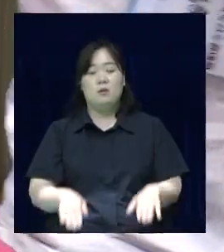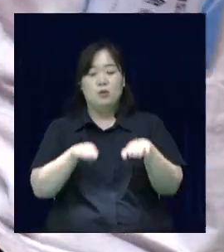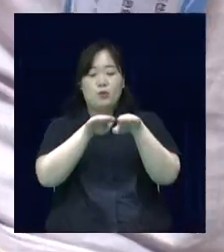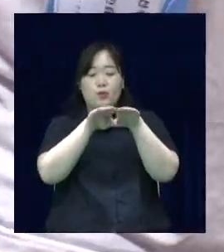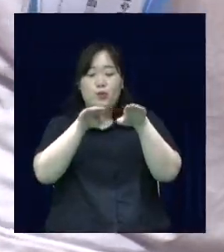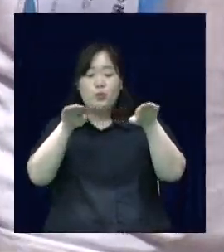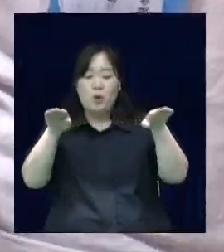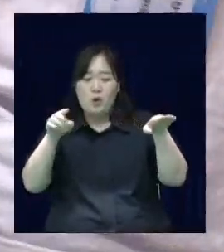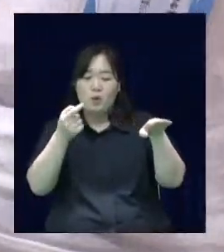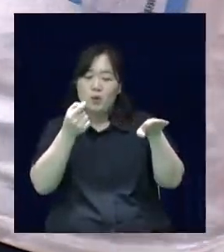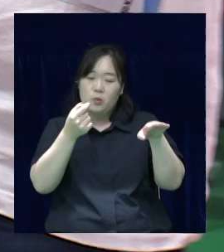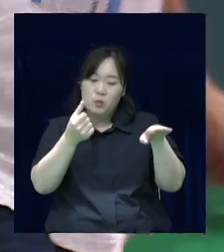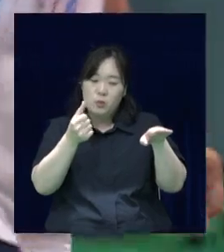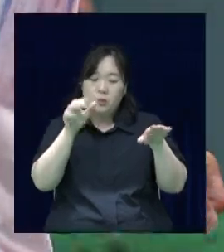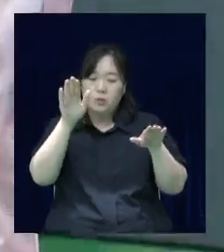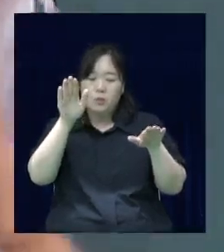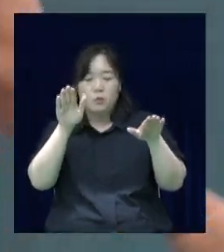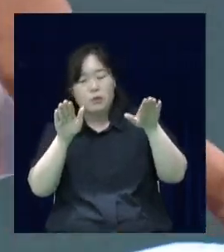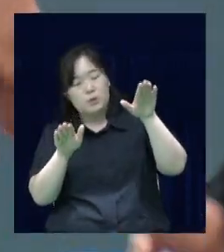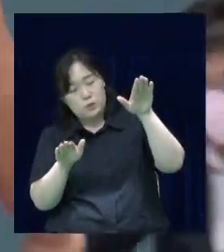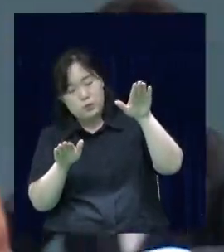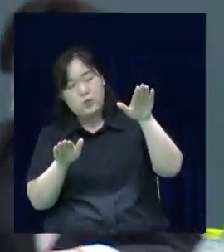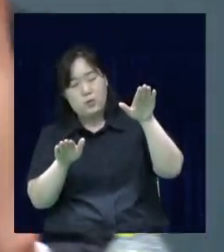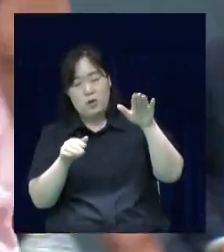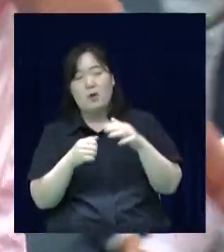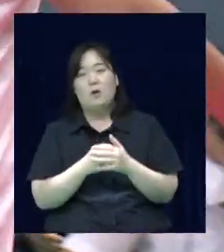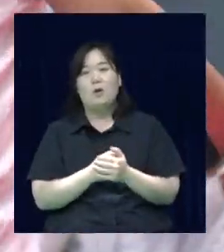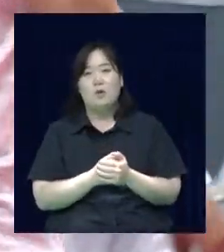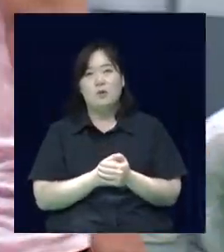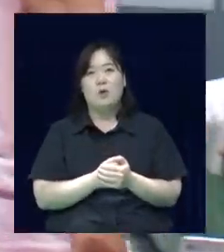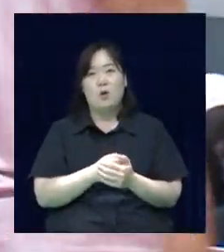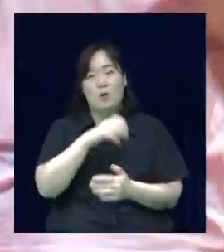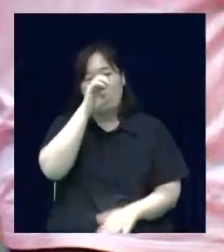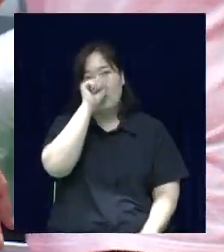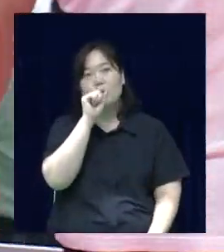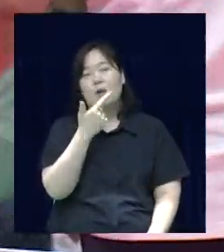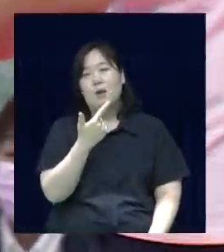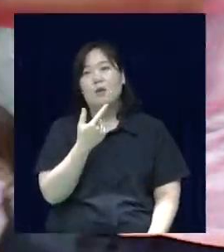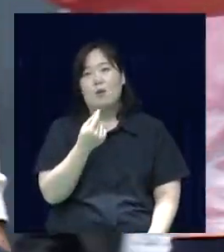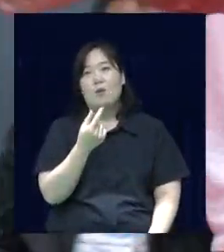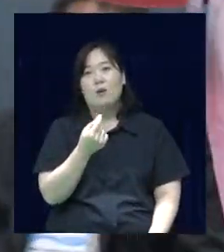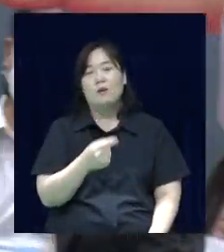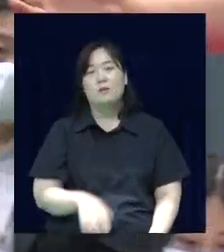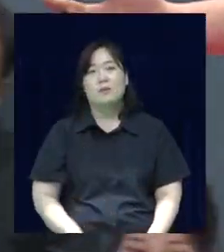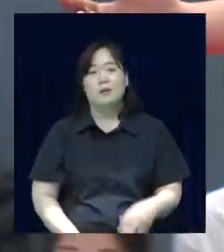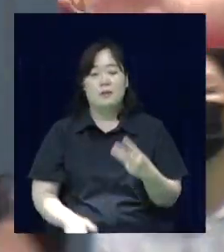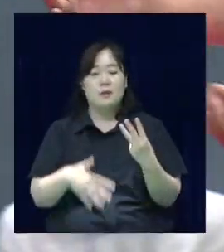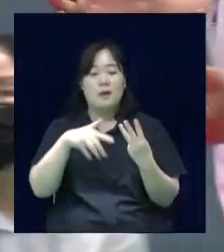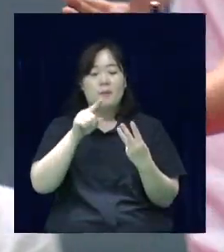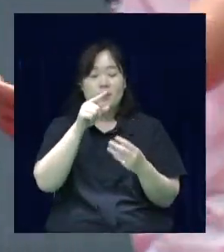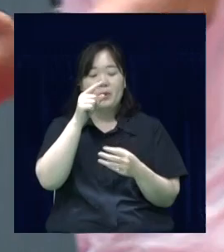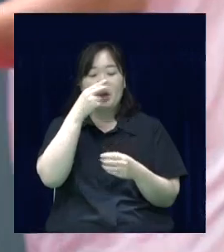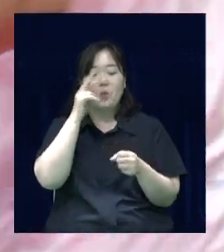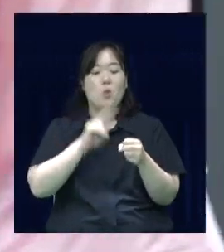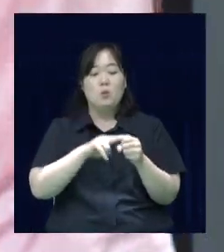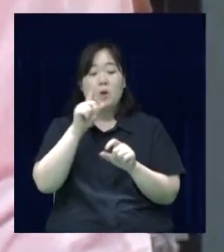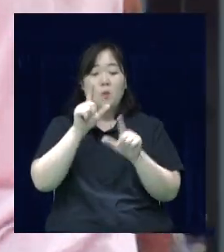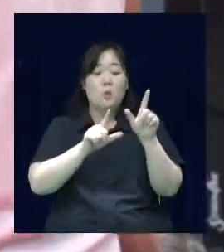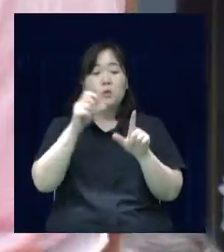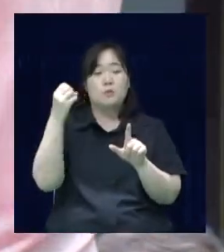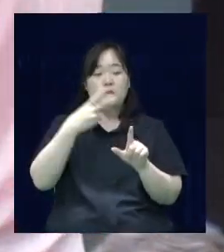수평면에서도 살짝 많이 좀 기울였던 모습의 네. 서진곤 선수였었는데요. 3차 시도 장면을 한번 살펴보도록 하겠습니다.